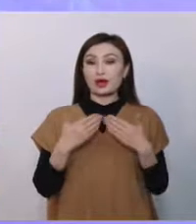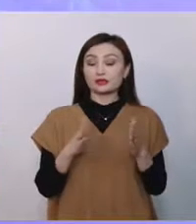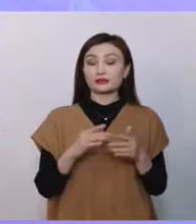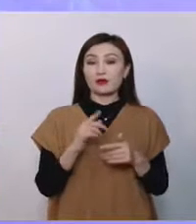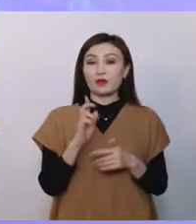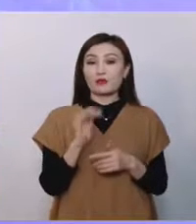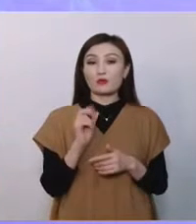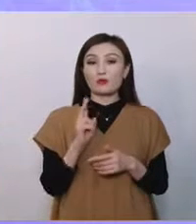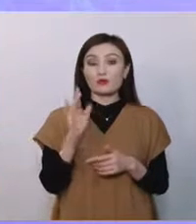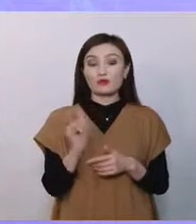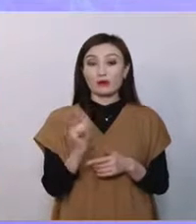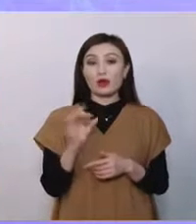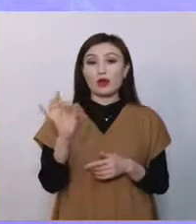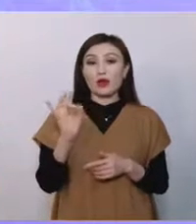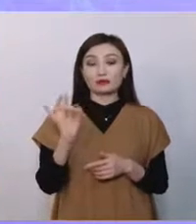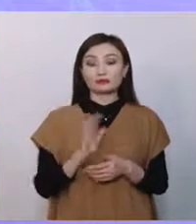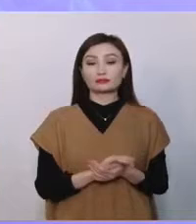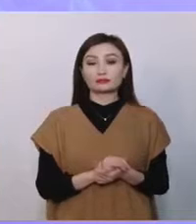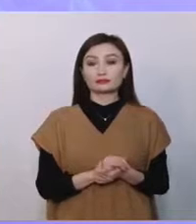варим следующую букву р